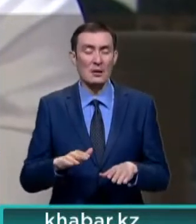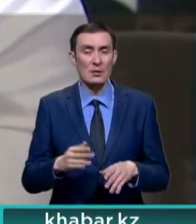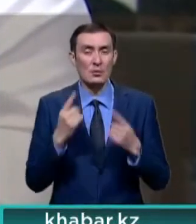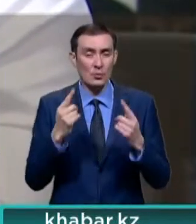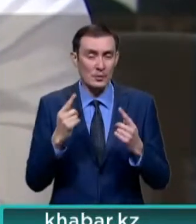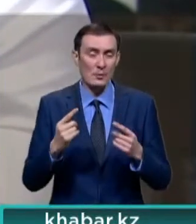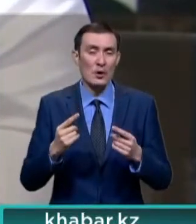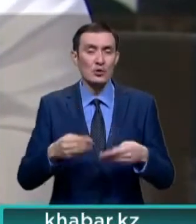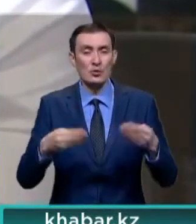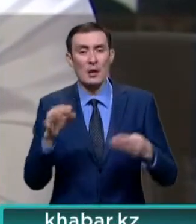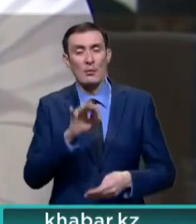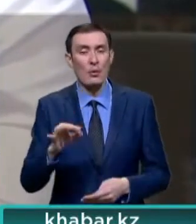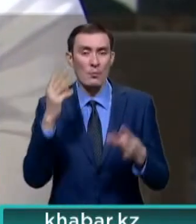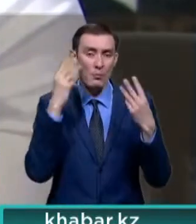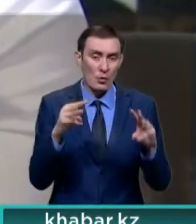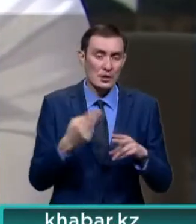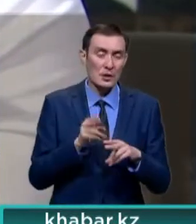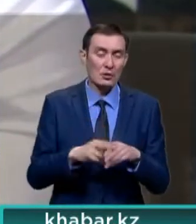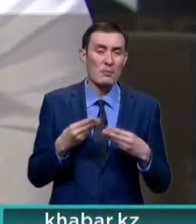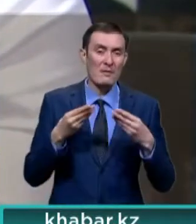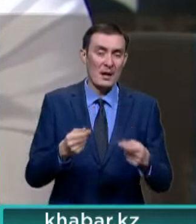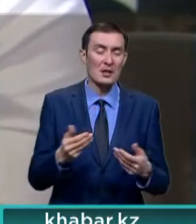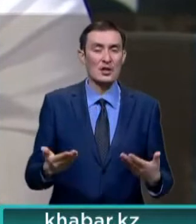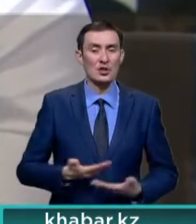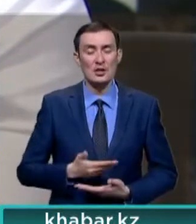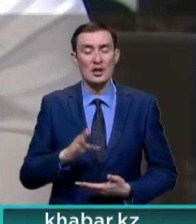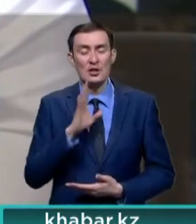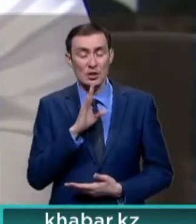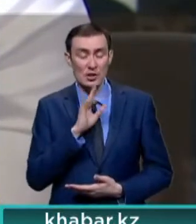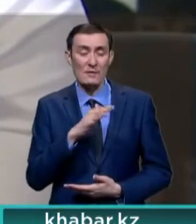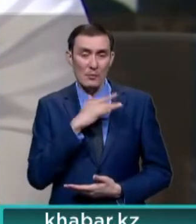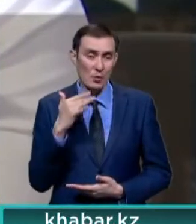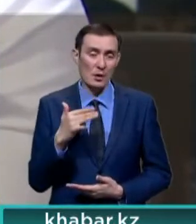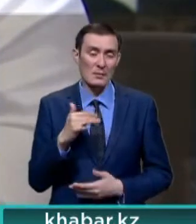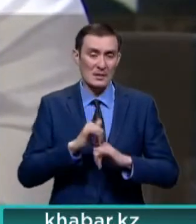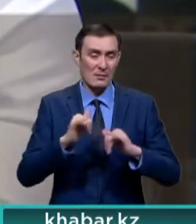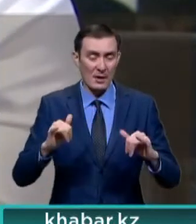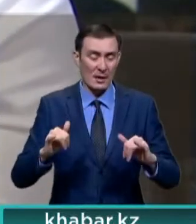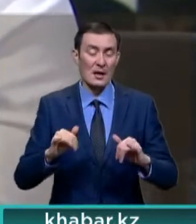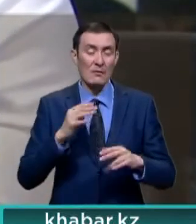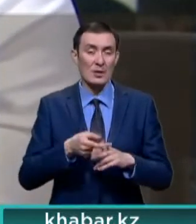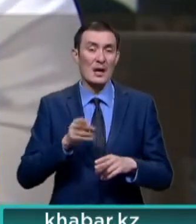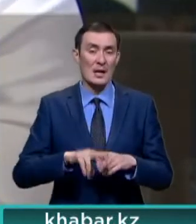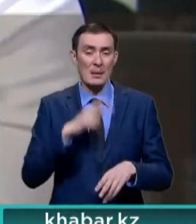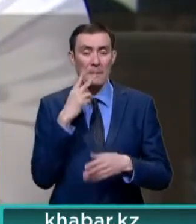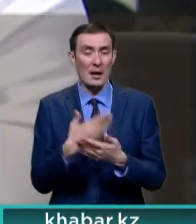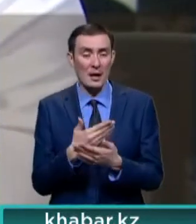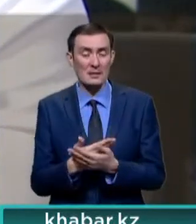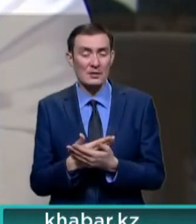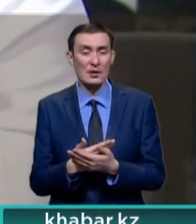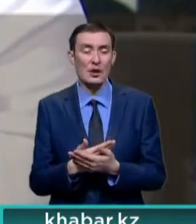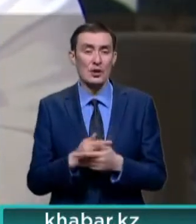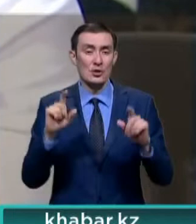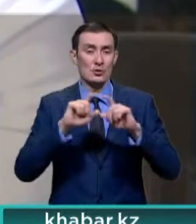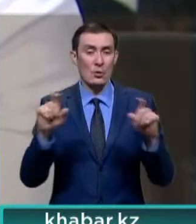изданием о моде, которое серьезно повлияло на жизнь женщины и во многом ее сформировало. Собственно, это отражает и